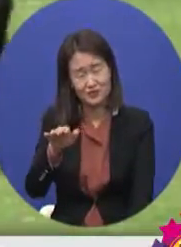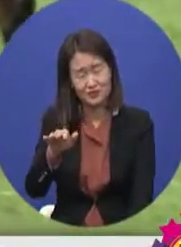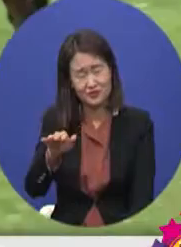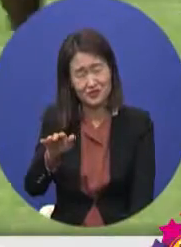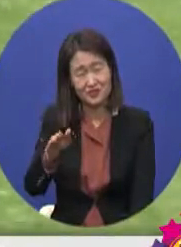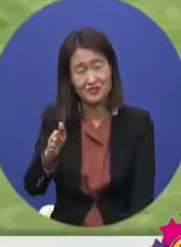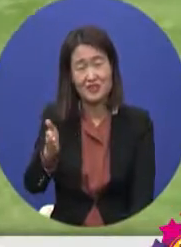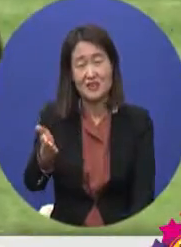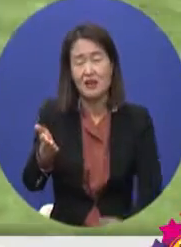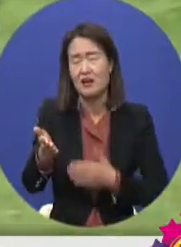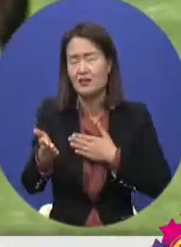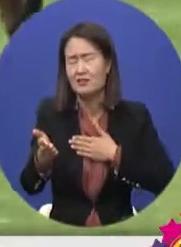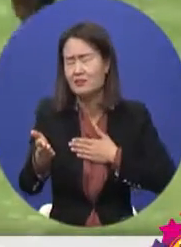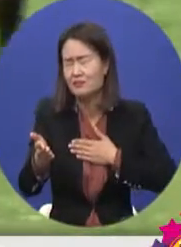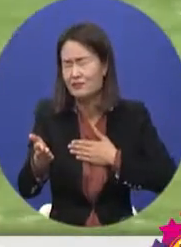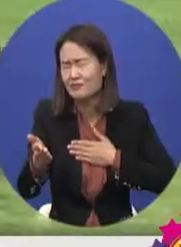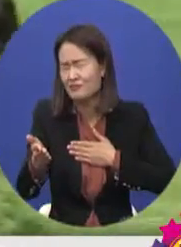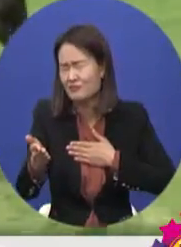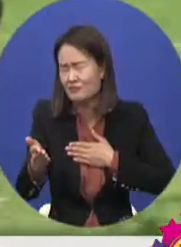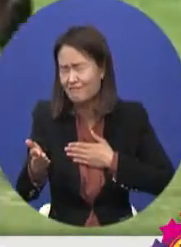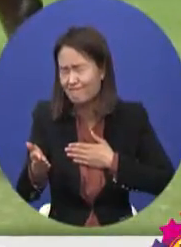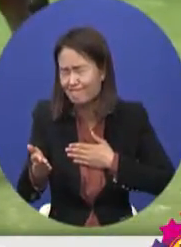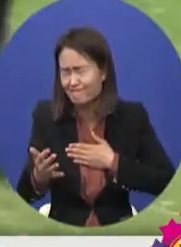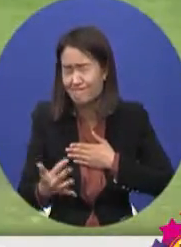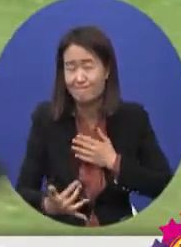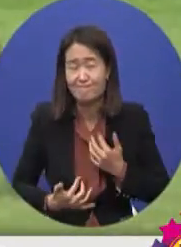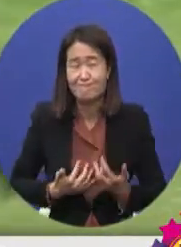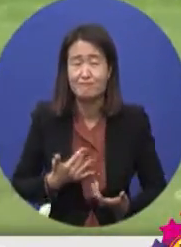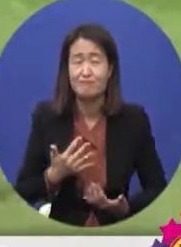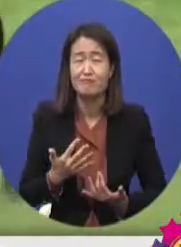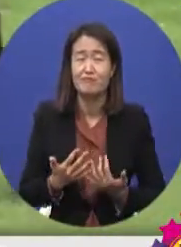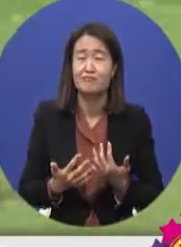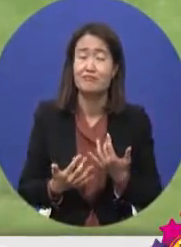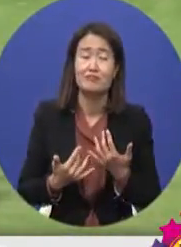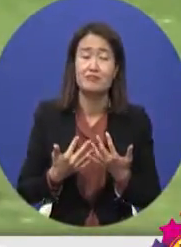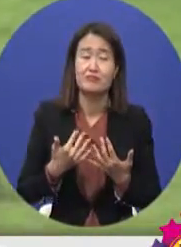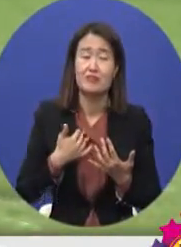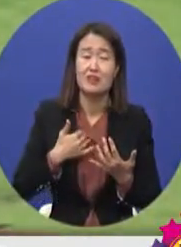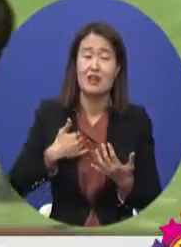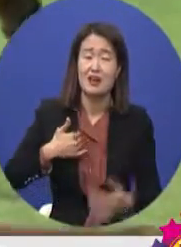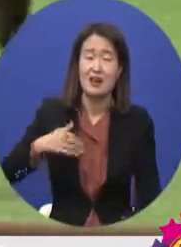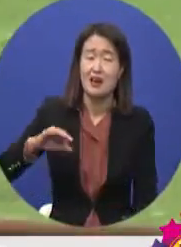남도저리네 가슴 태우며 나를 찾아